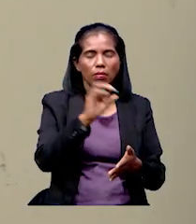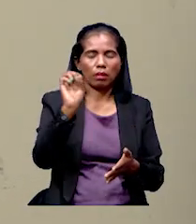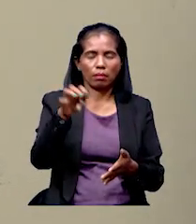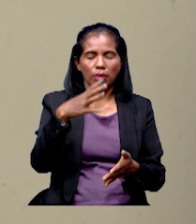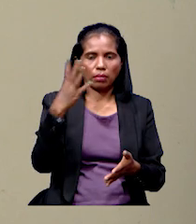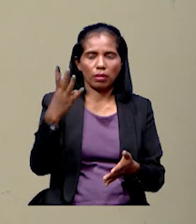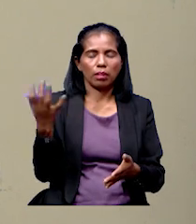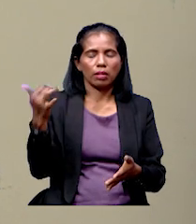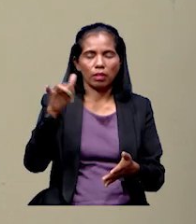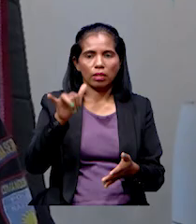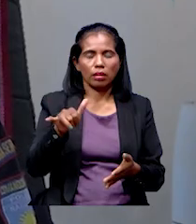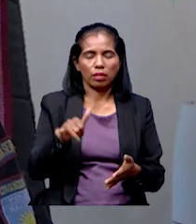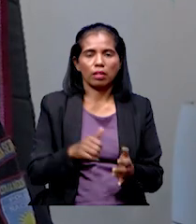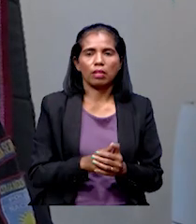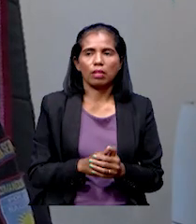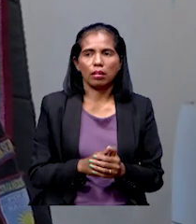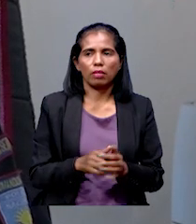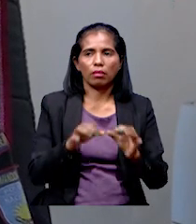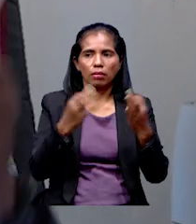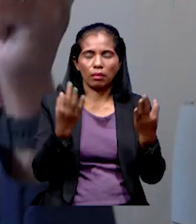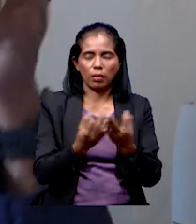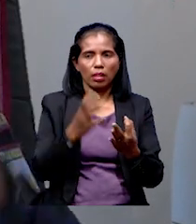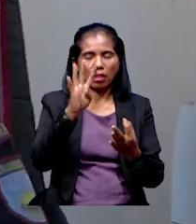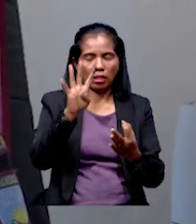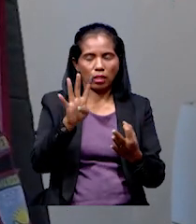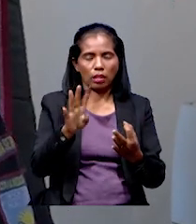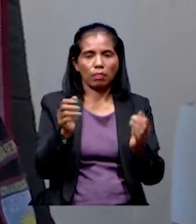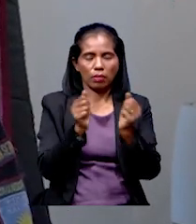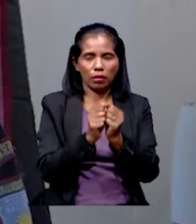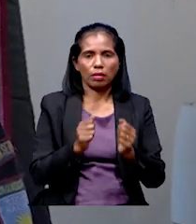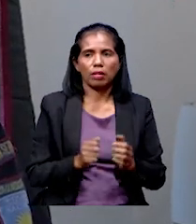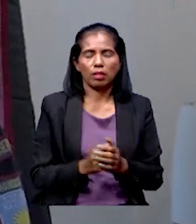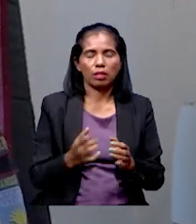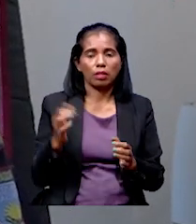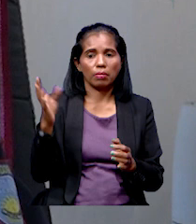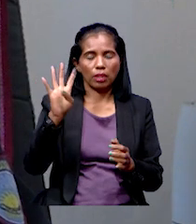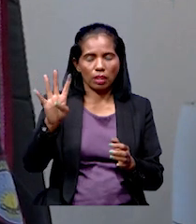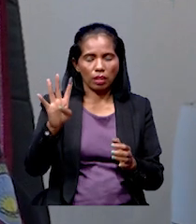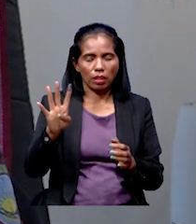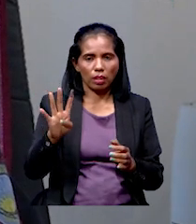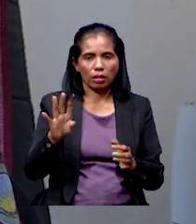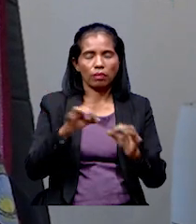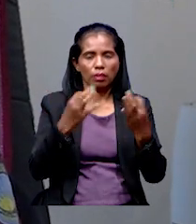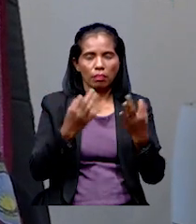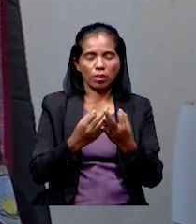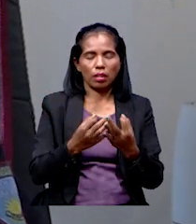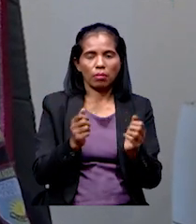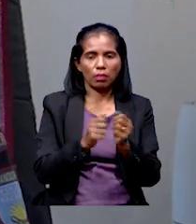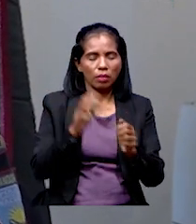Masih ni sini relasau ne family hotu sini hat aku lalu ke atas selas. Sini hat ne mesak mahu an rasik